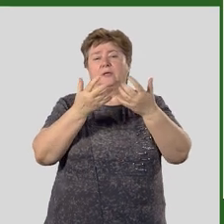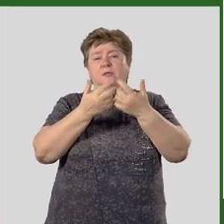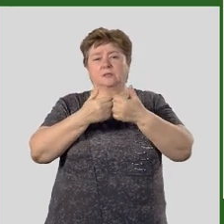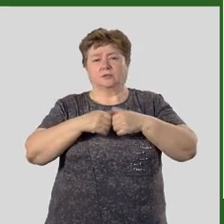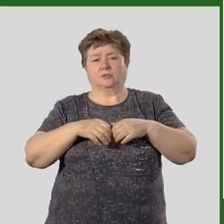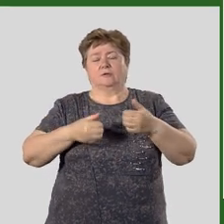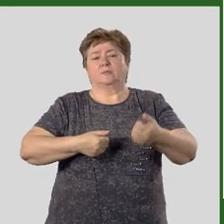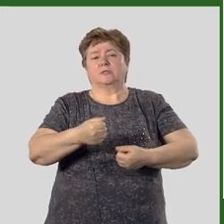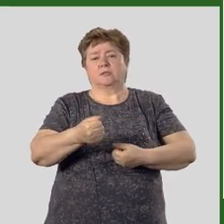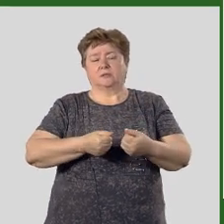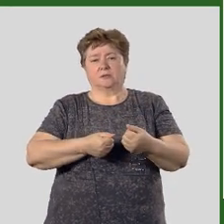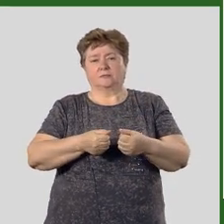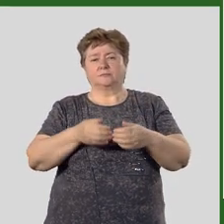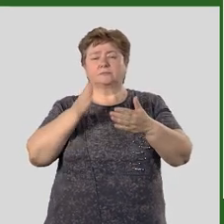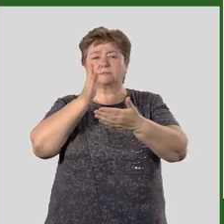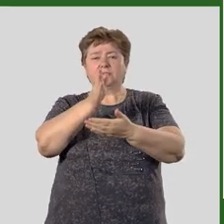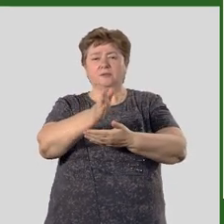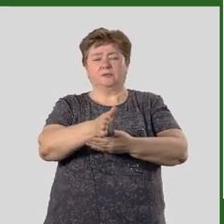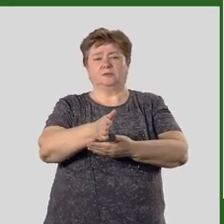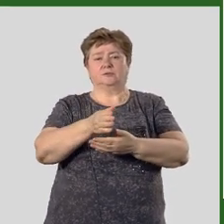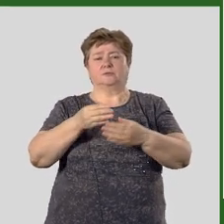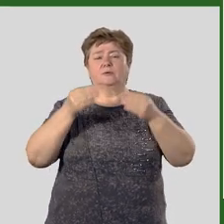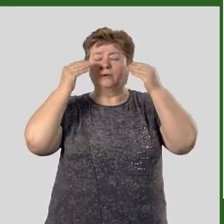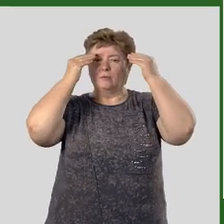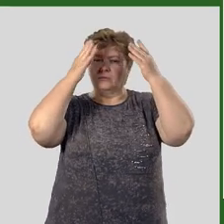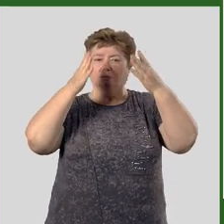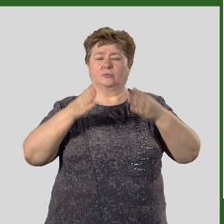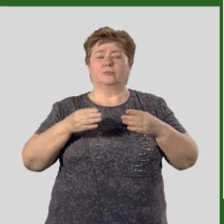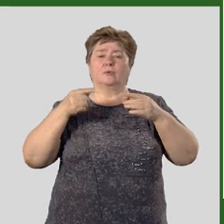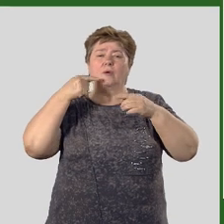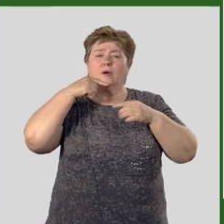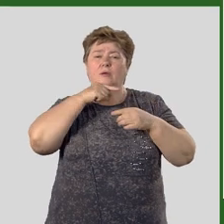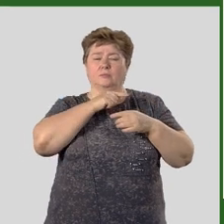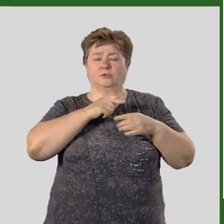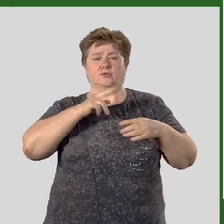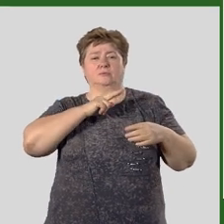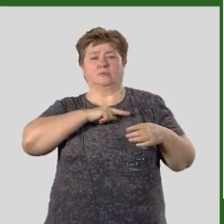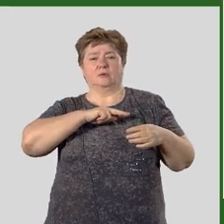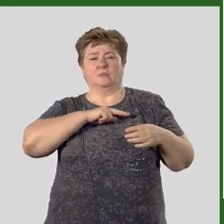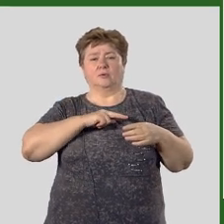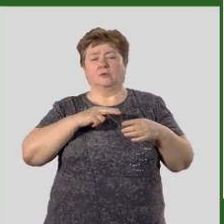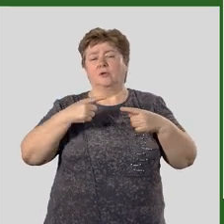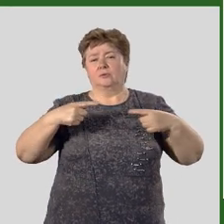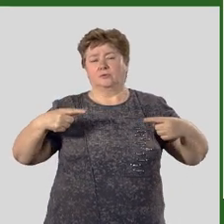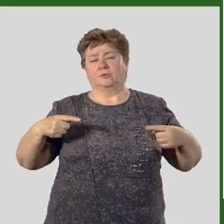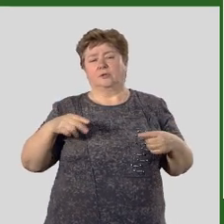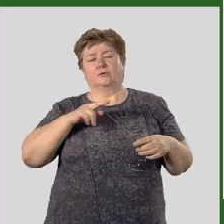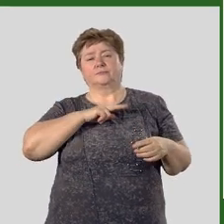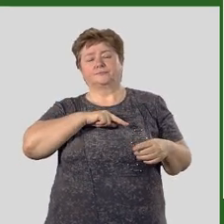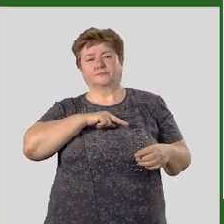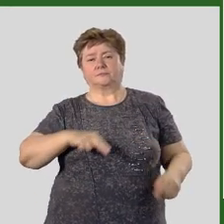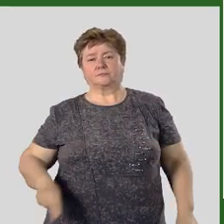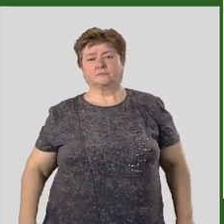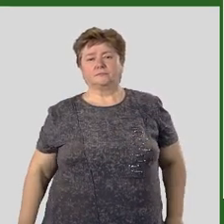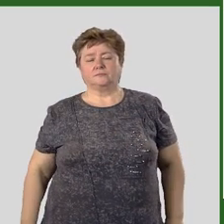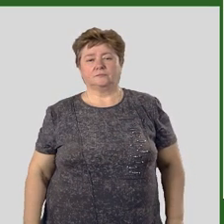сочетают административную, политическую, культурную, экономическую деятельность и другие функции.